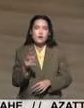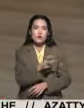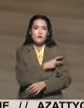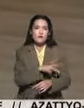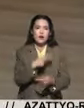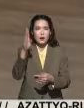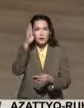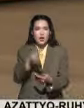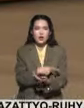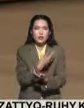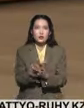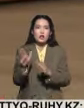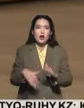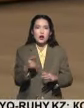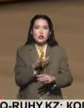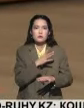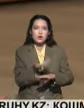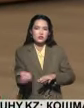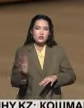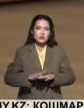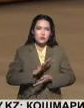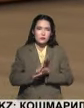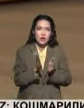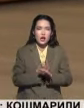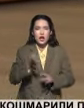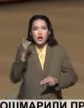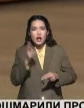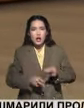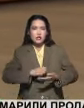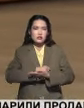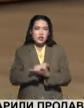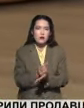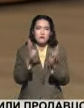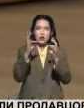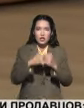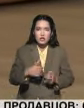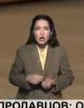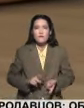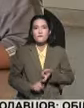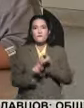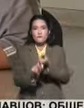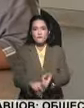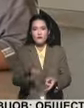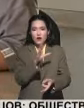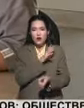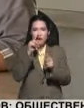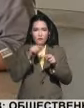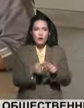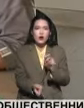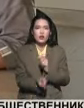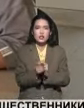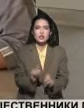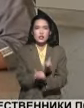положили мальчика в реанимацию только когда он был в тяжелом состоянии. Окончательный подтвержденный диагноз – вирусная инфекция, на фоне